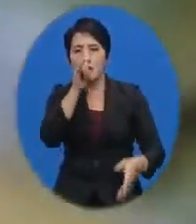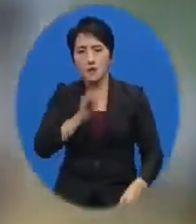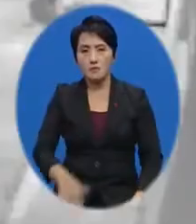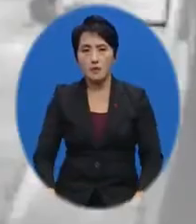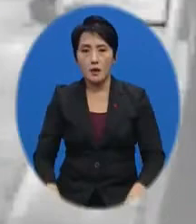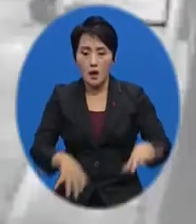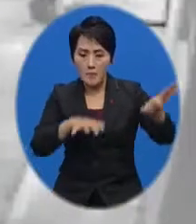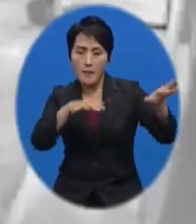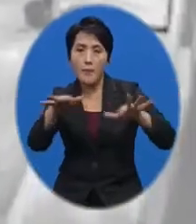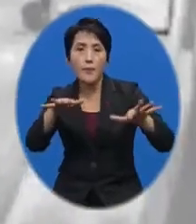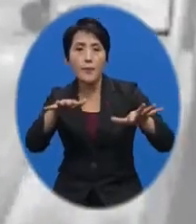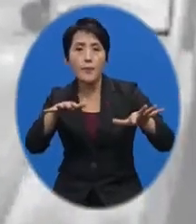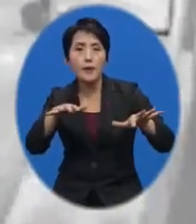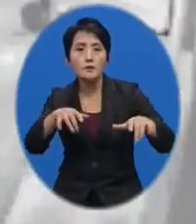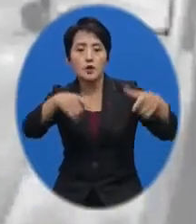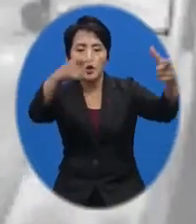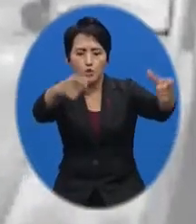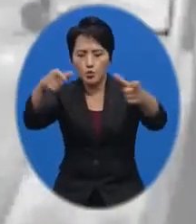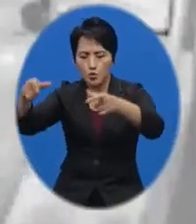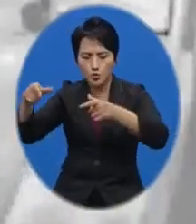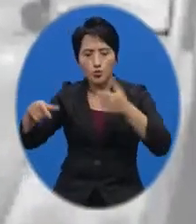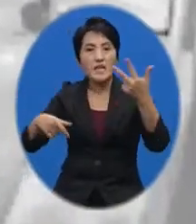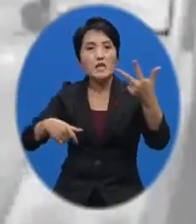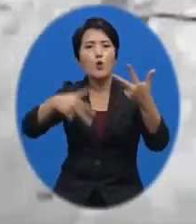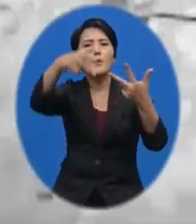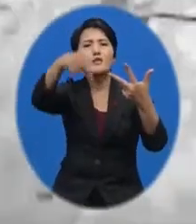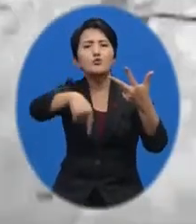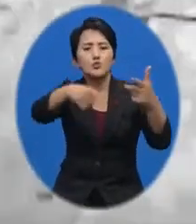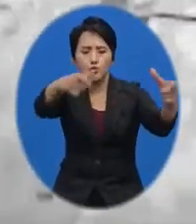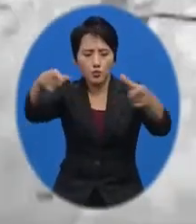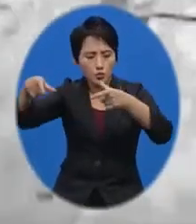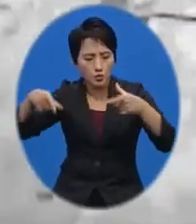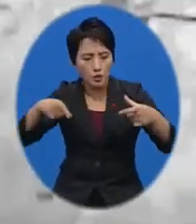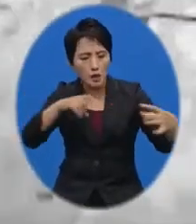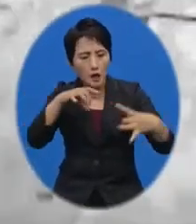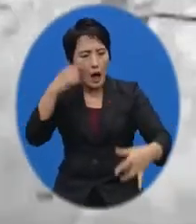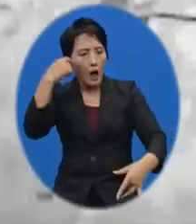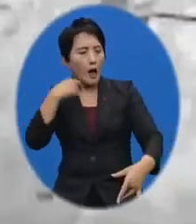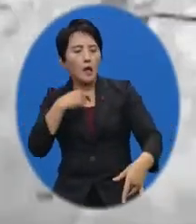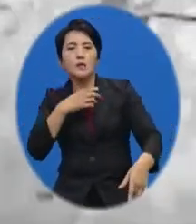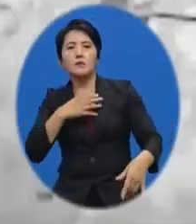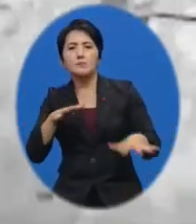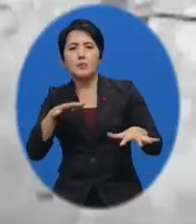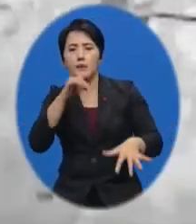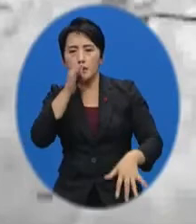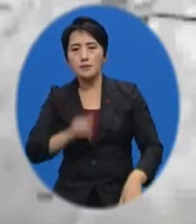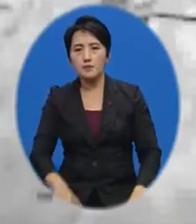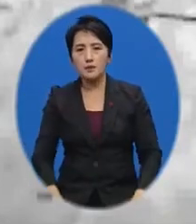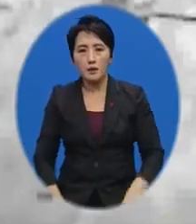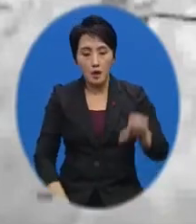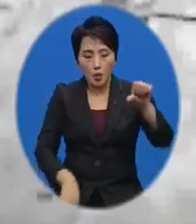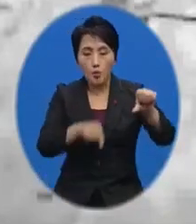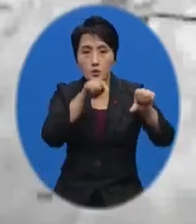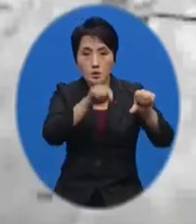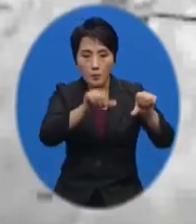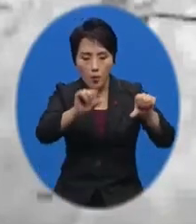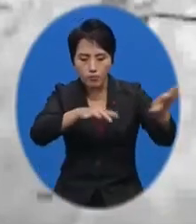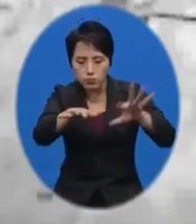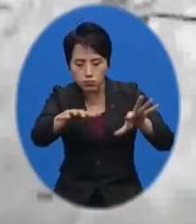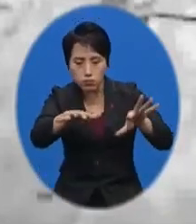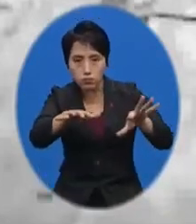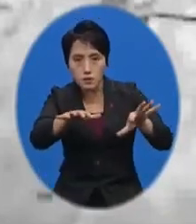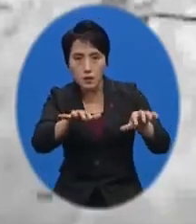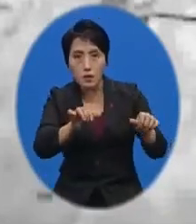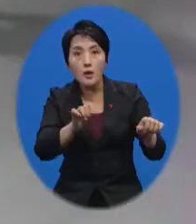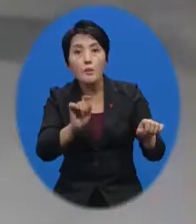흔들림은 7개 주에서 감지됐습니다. 최초 지진이 일어난 뒤 규모 5.0의 여진이 일어나 주민들은 다시